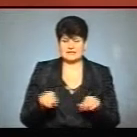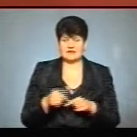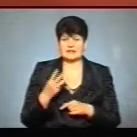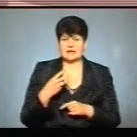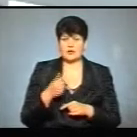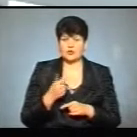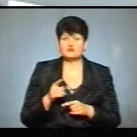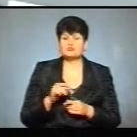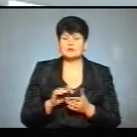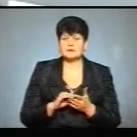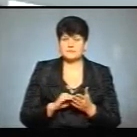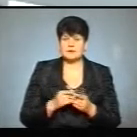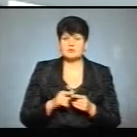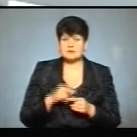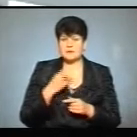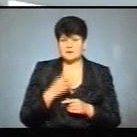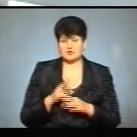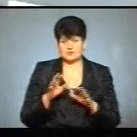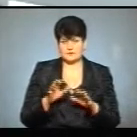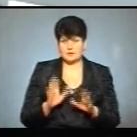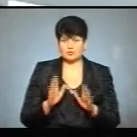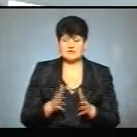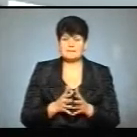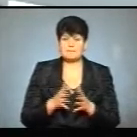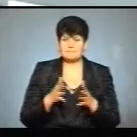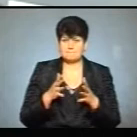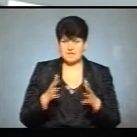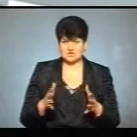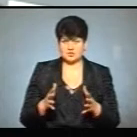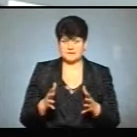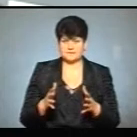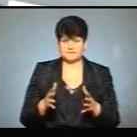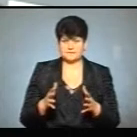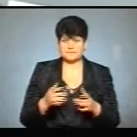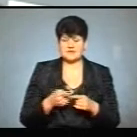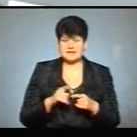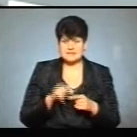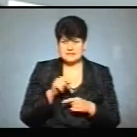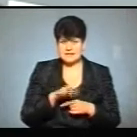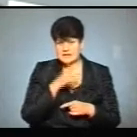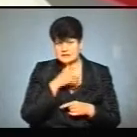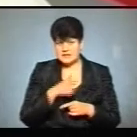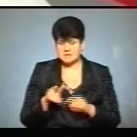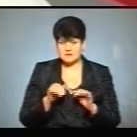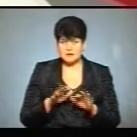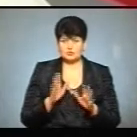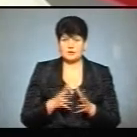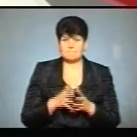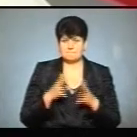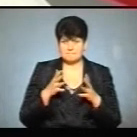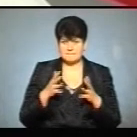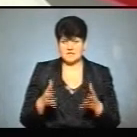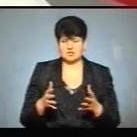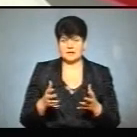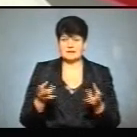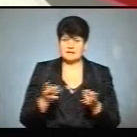так визначено? Це передбачено в законі. Якщо буде збільшена ця термін дії, то буде, значить, більше. Якщо, але